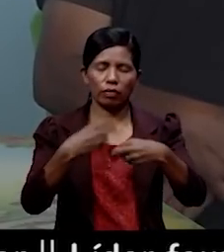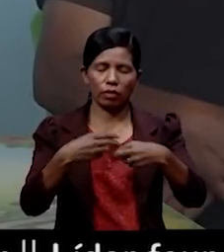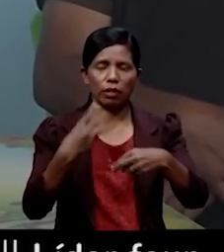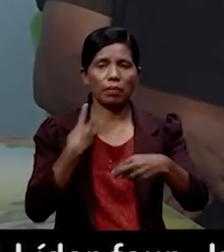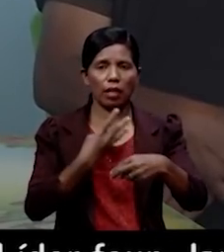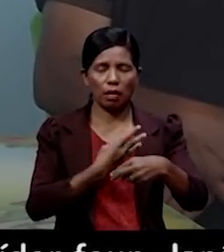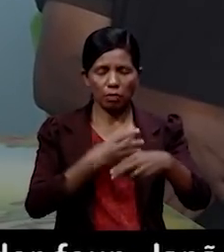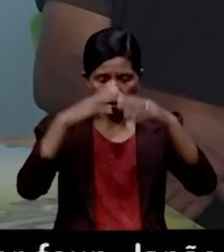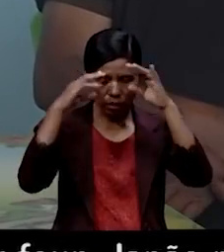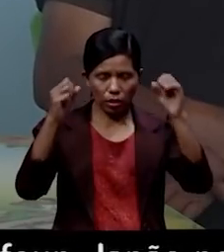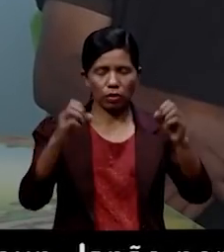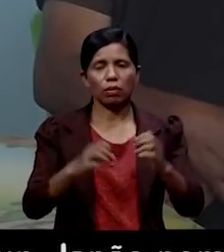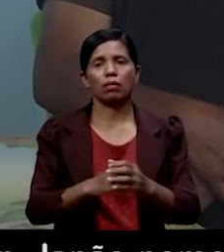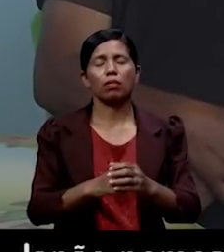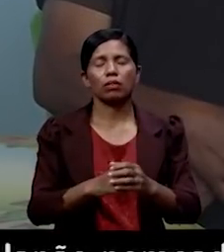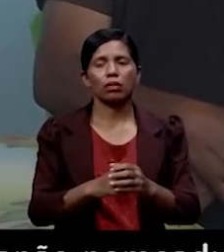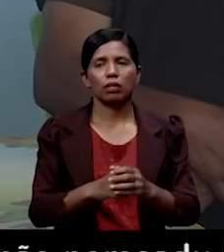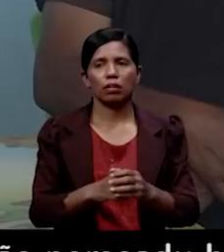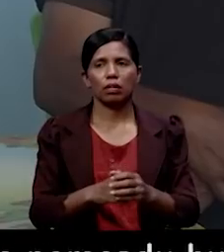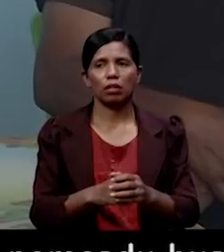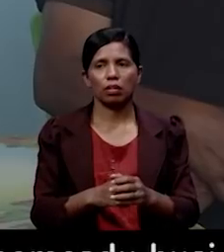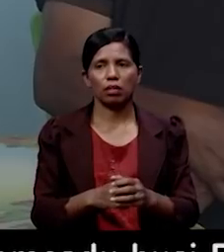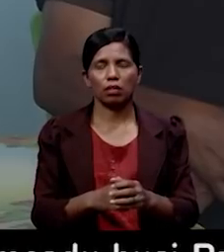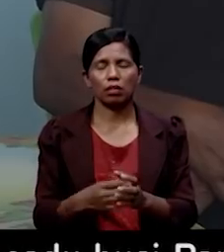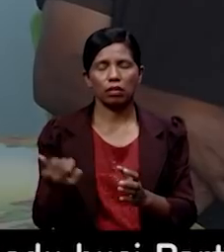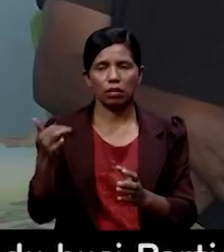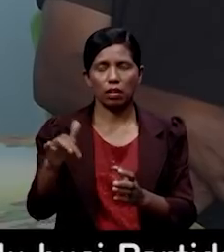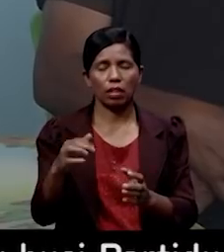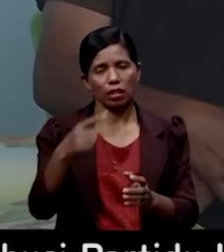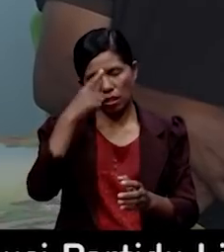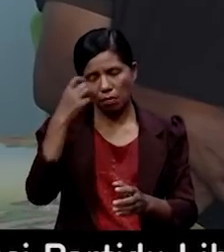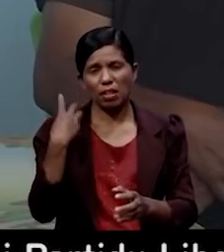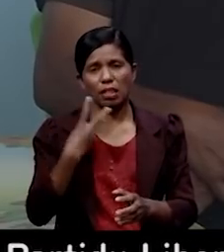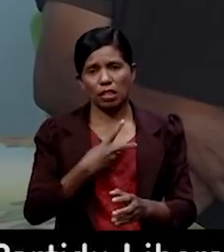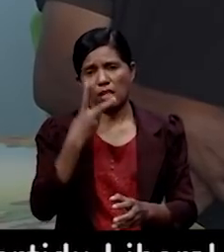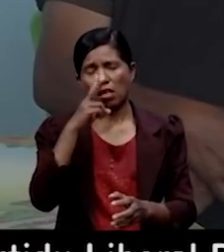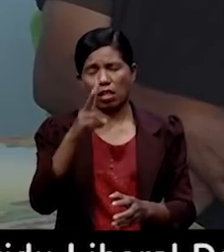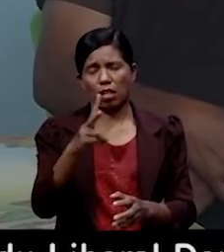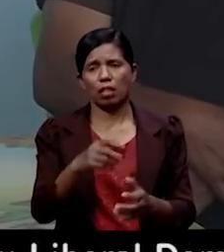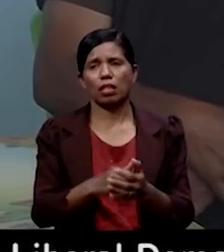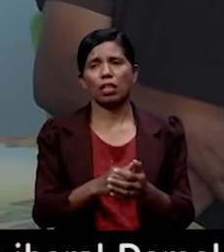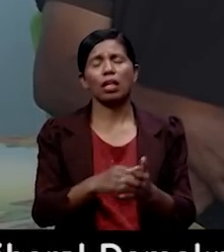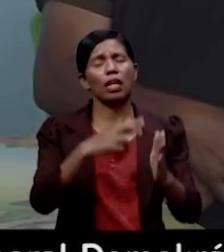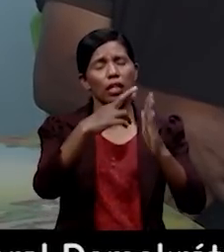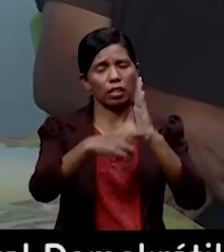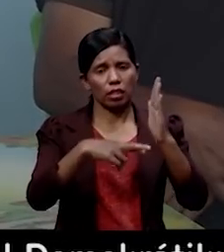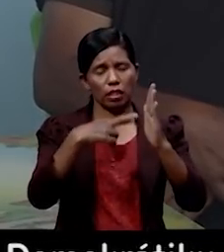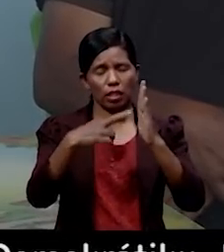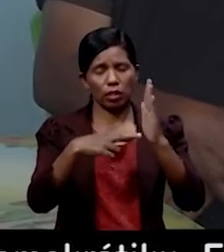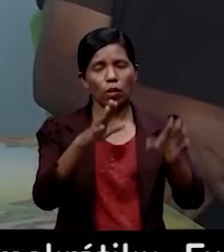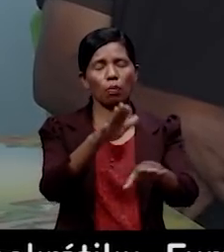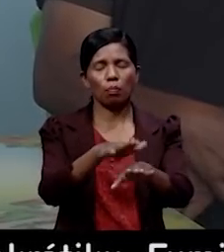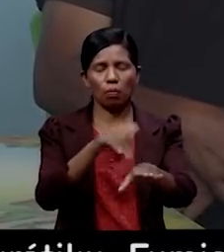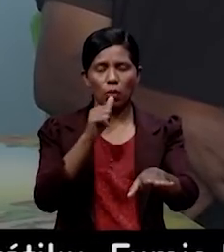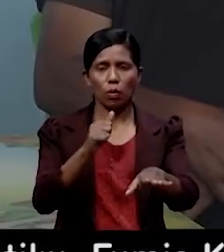sira, ne kera iku ak me ami, si hana tamu itare kriterius selesang ba artista siran sam